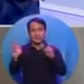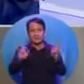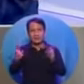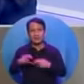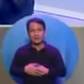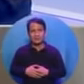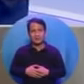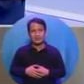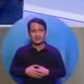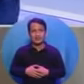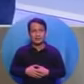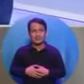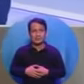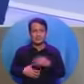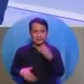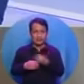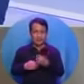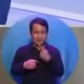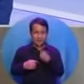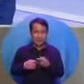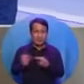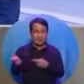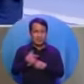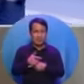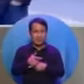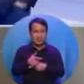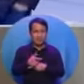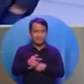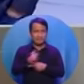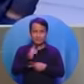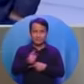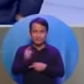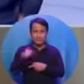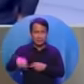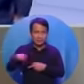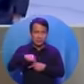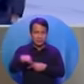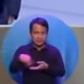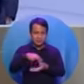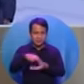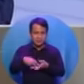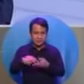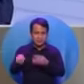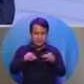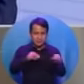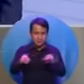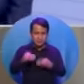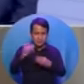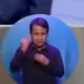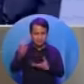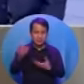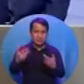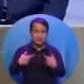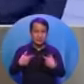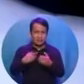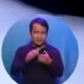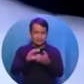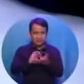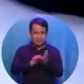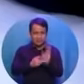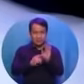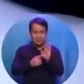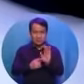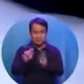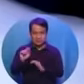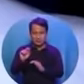At hindi matapos. At dahil awesome ang dance moves nyo, kaya meron kayong Signal TV kit.